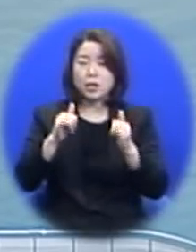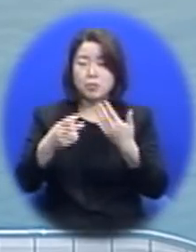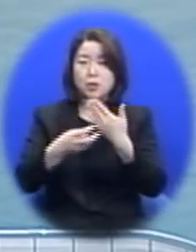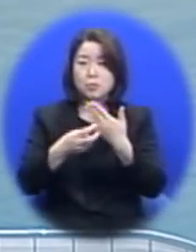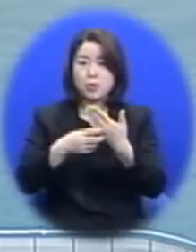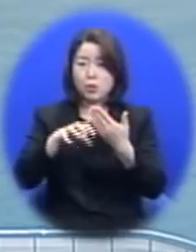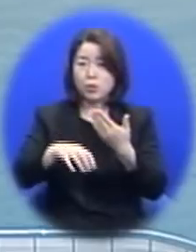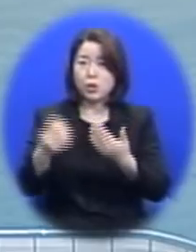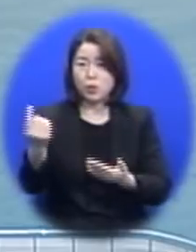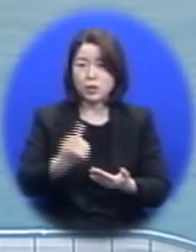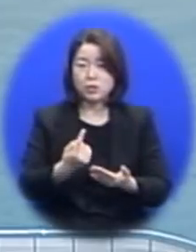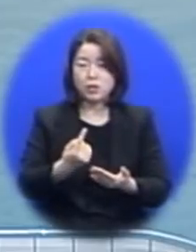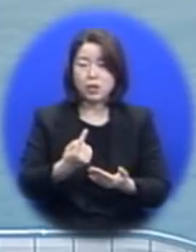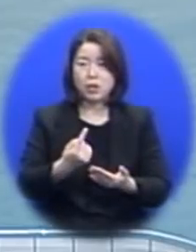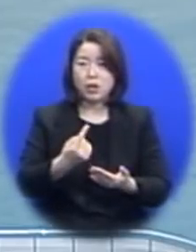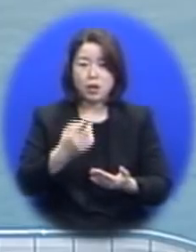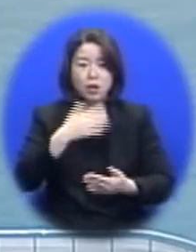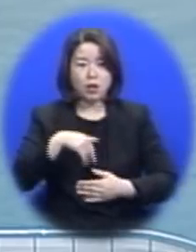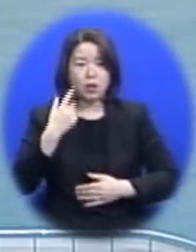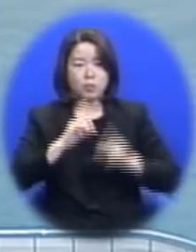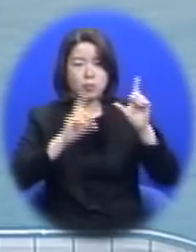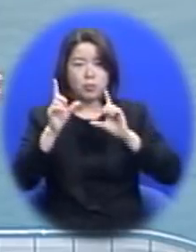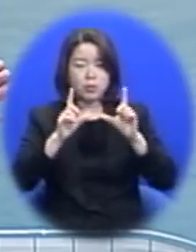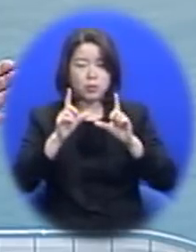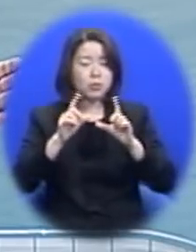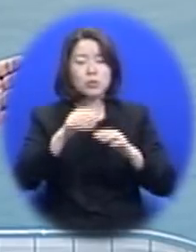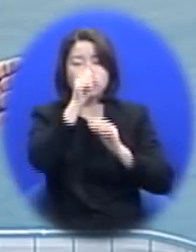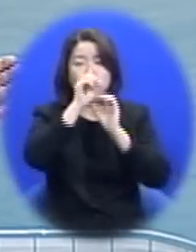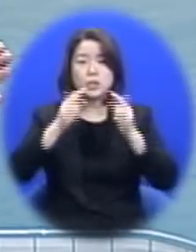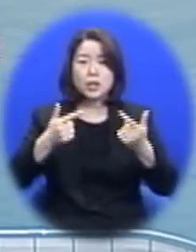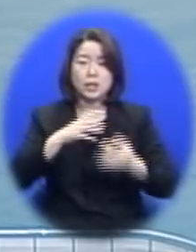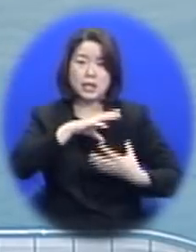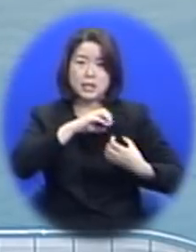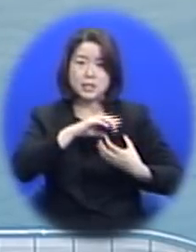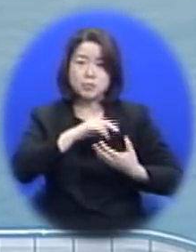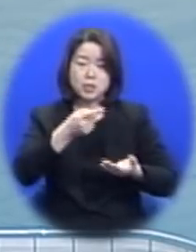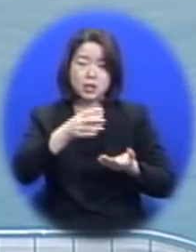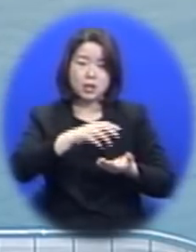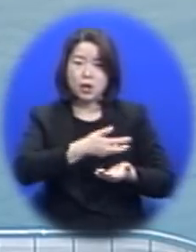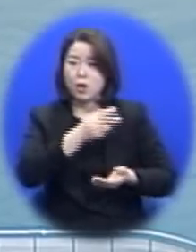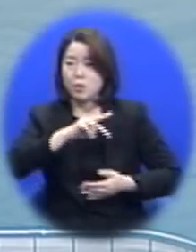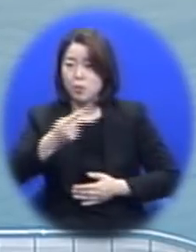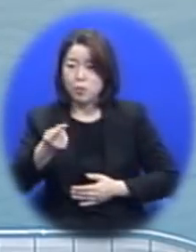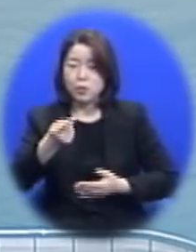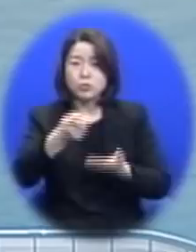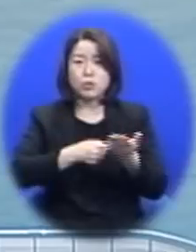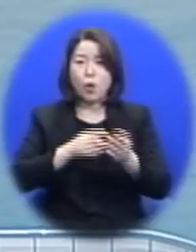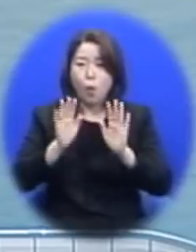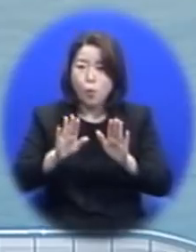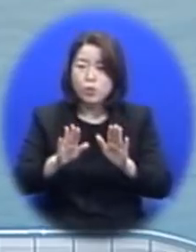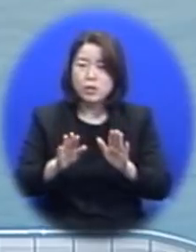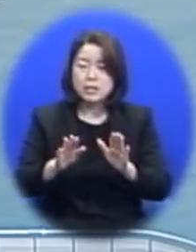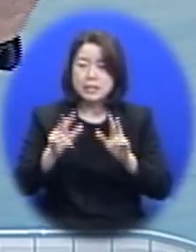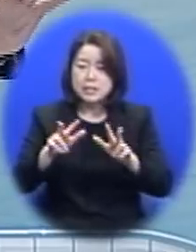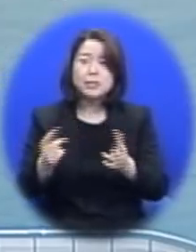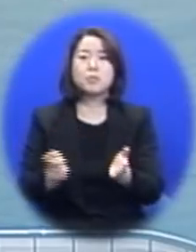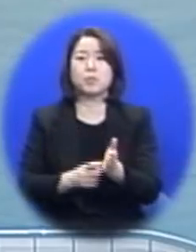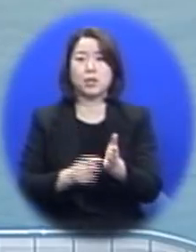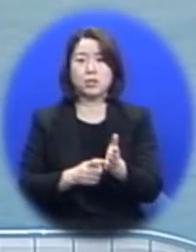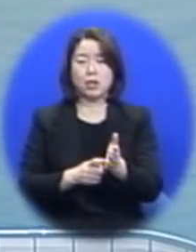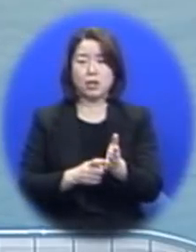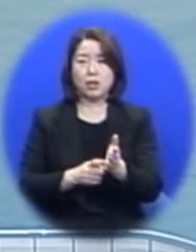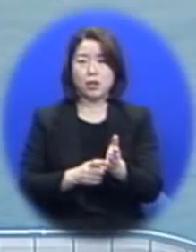너무 상태가 안 좋아서 심장 이식 수술을 해야 되는데 이걸 오늘 당장 해야 되는, 그렇지 않으면